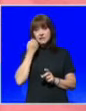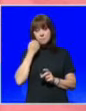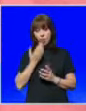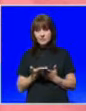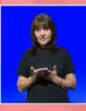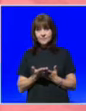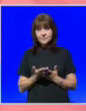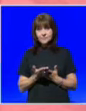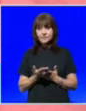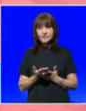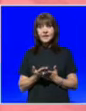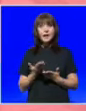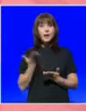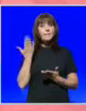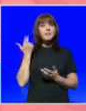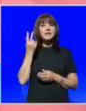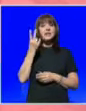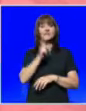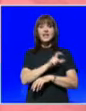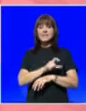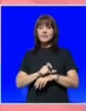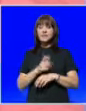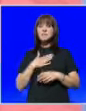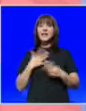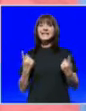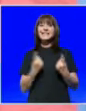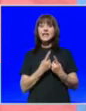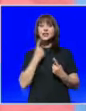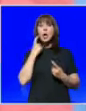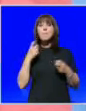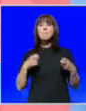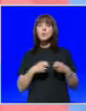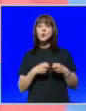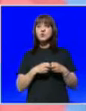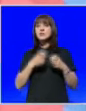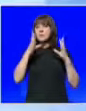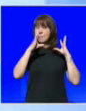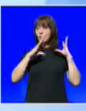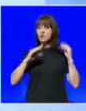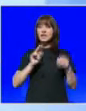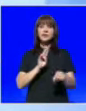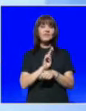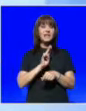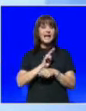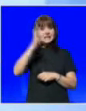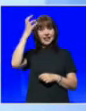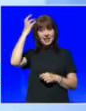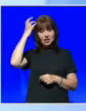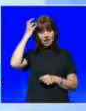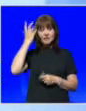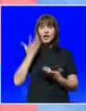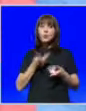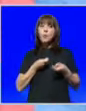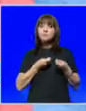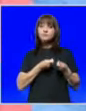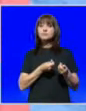това? Преди две седмици имахме една среща в Брюксел с посланици от 12 държави, които